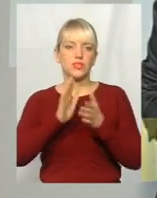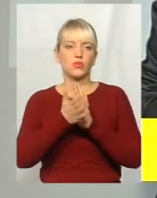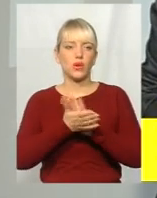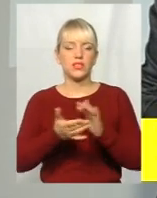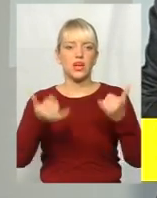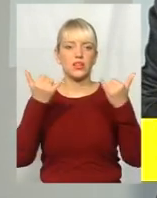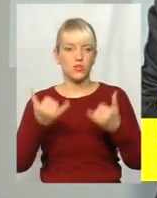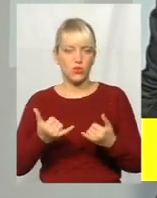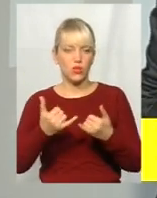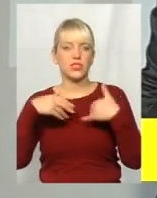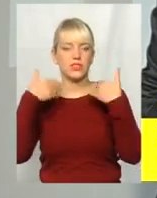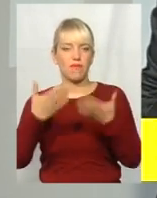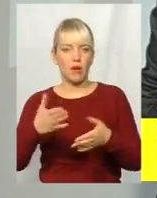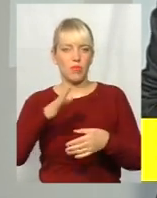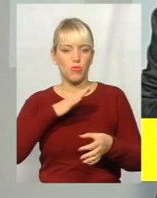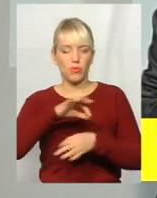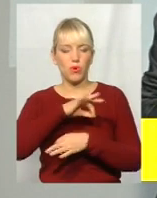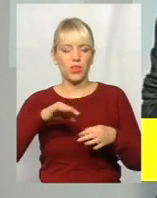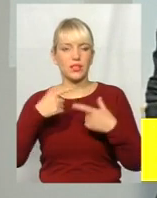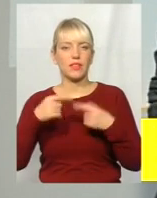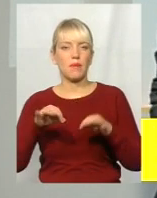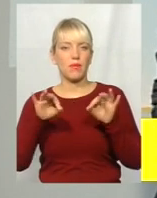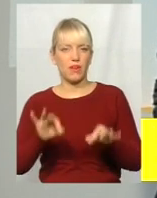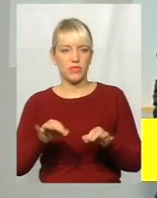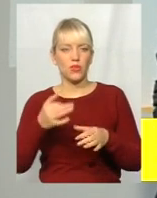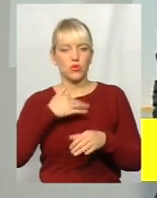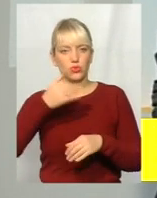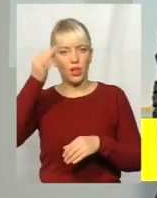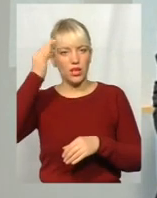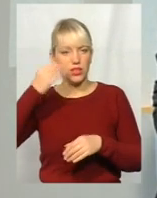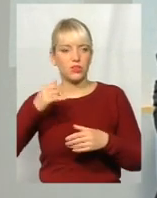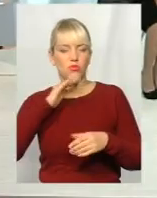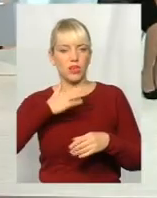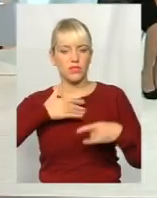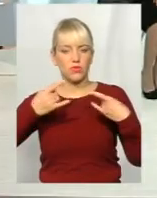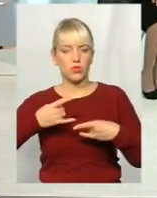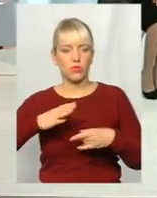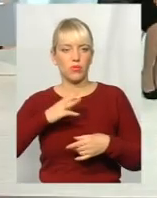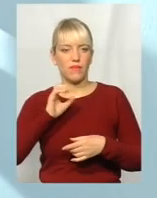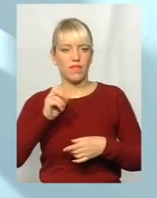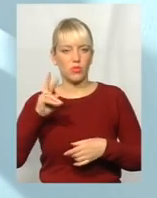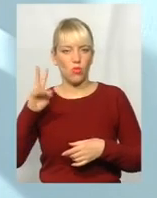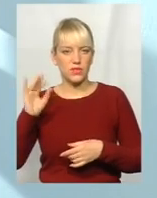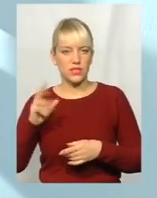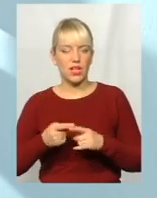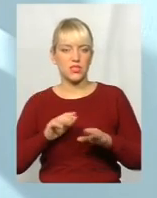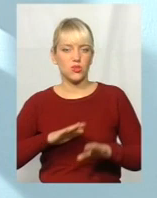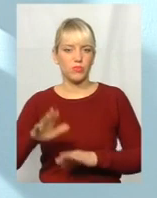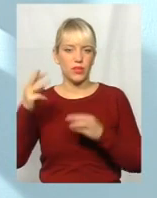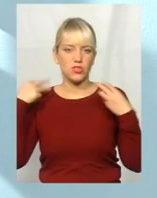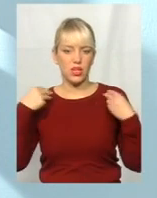А сьогодні з вами був проект «Де правда». Хочу нагадати, що в нашій студії сьогодні була Наталія Вітковська, заступник начальника